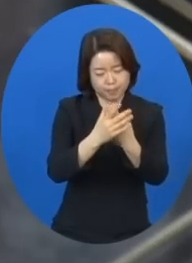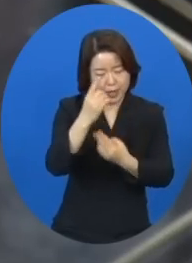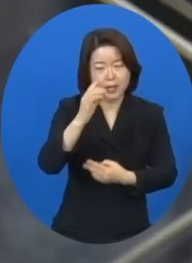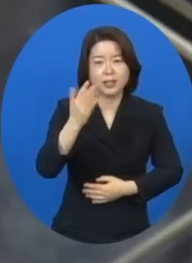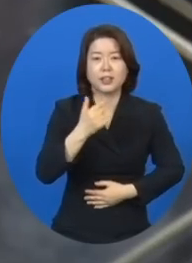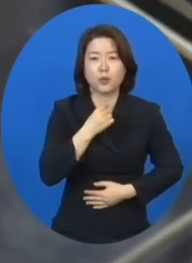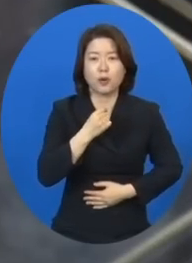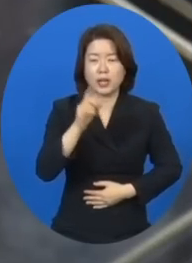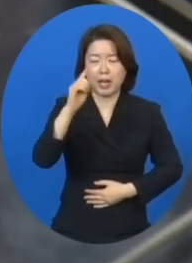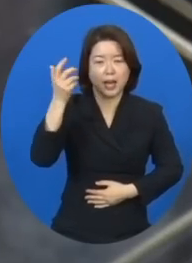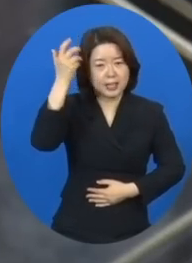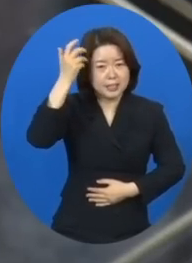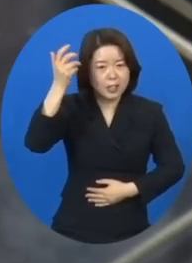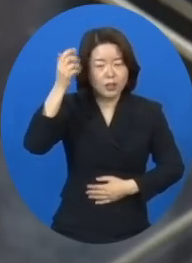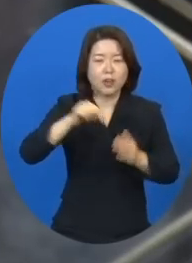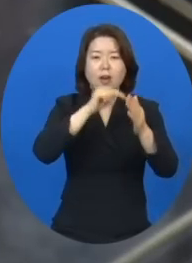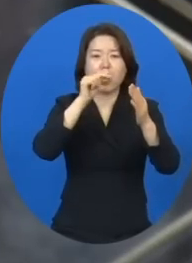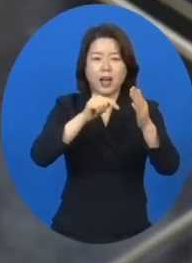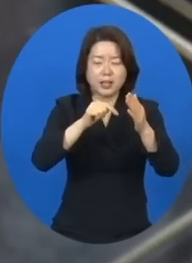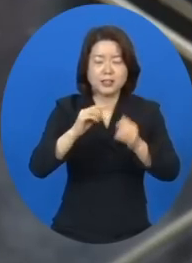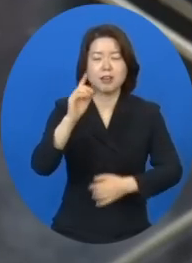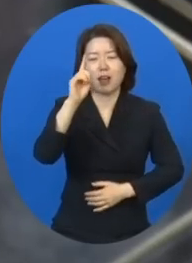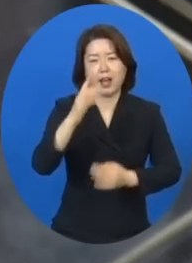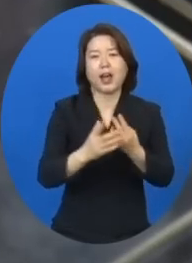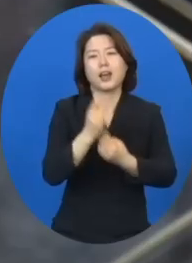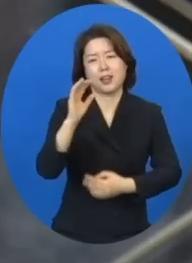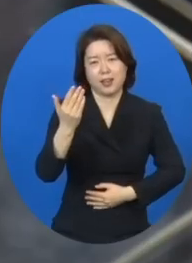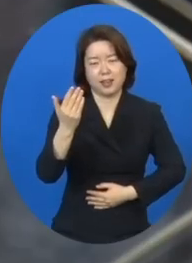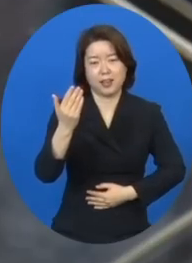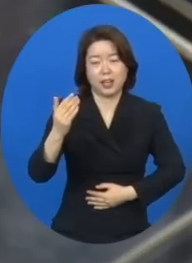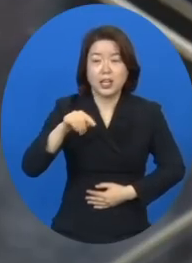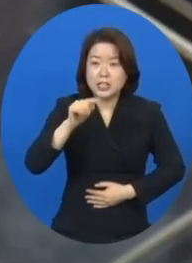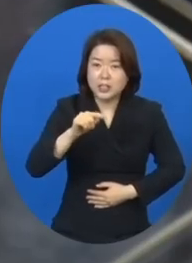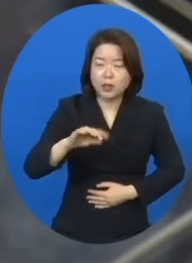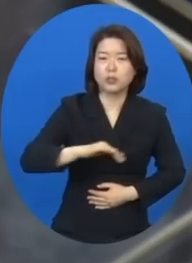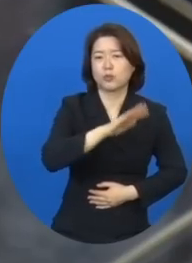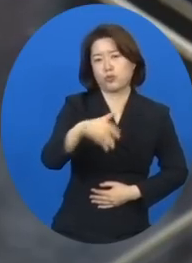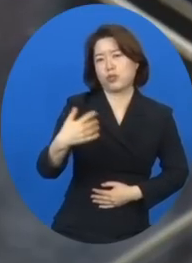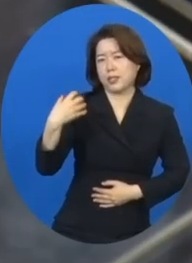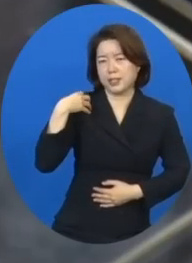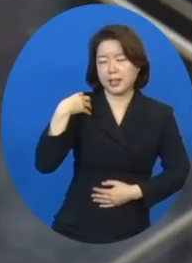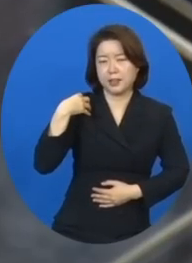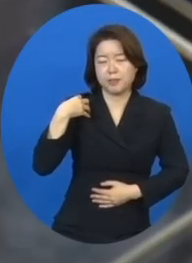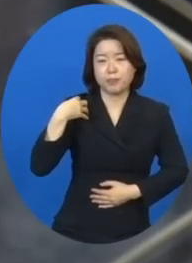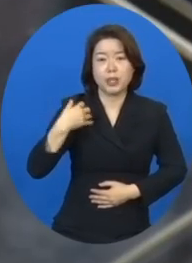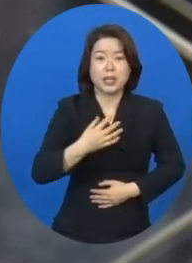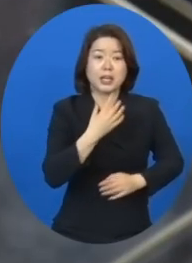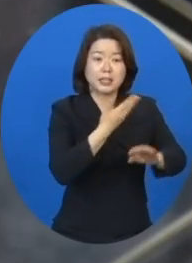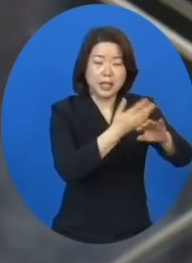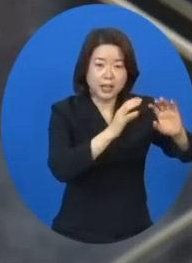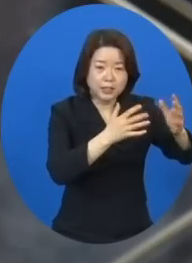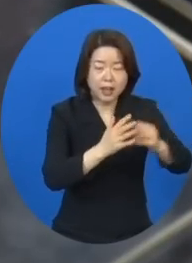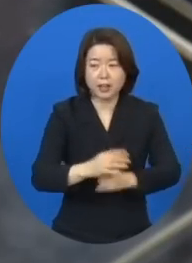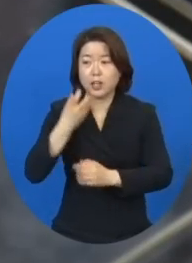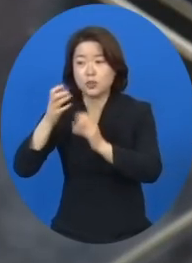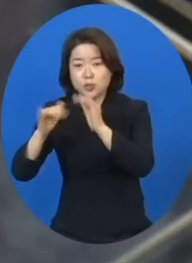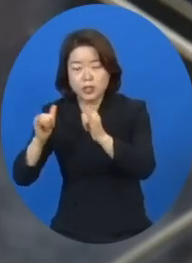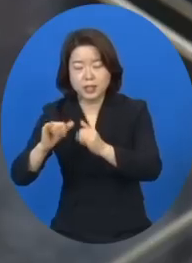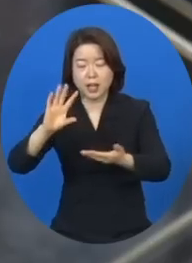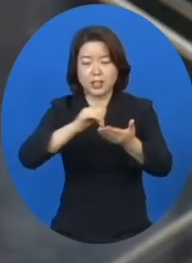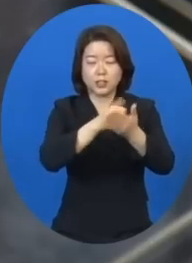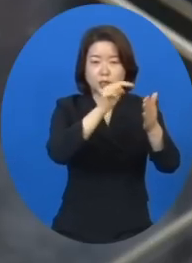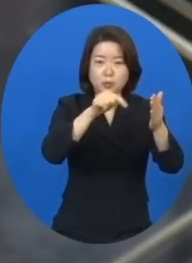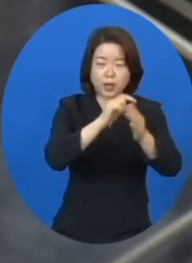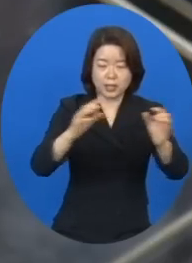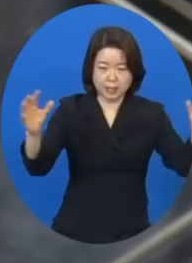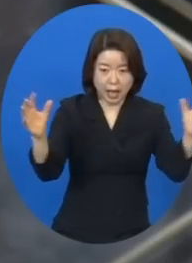한 성령 안에서 하나 되기 원합니다. 하나 되면 우리의 사명입니다. 유대인과 이방인이 성령 안에서 그리스도인으로서 하나 된